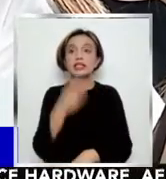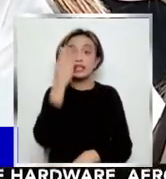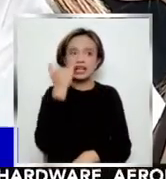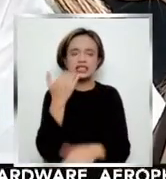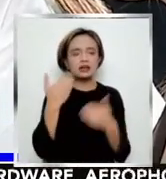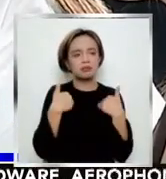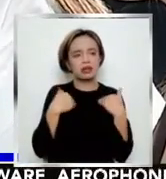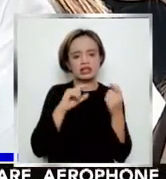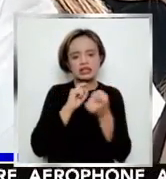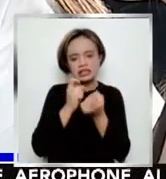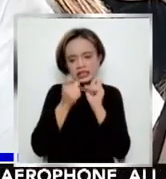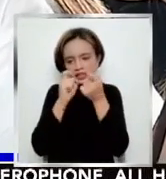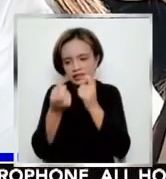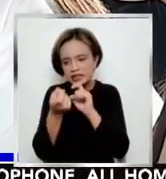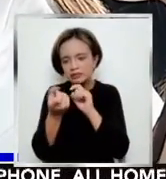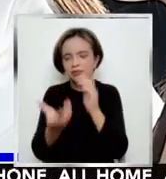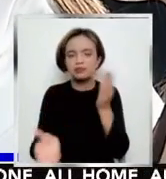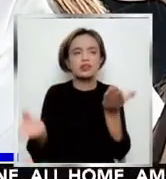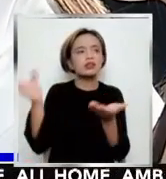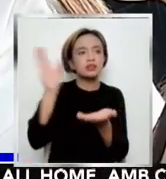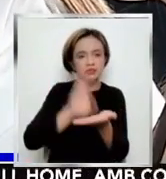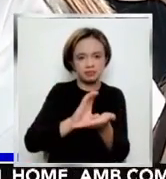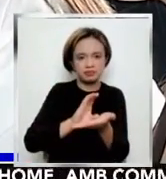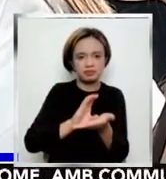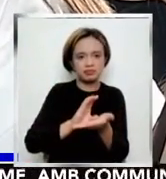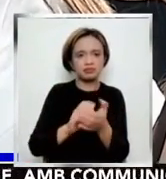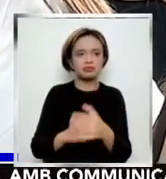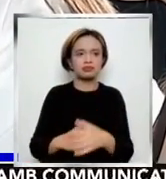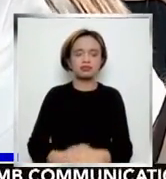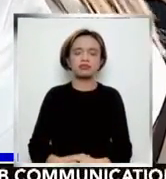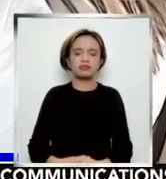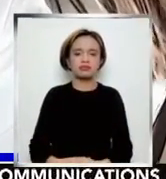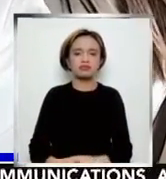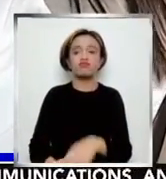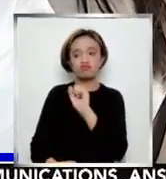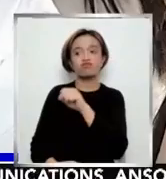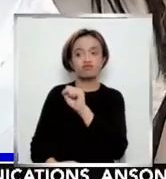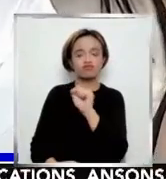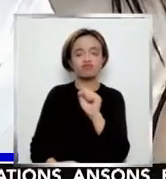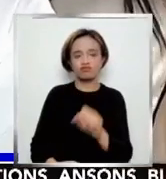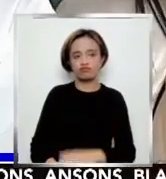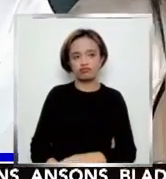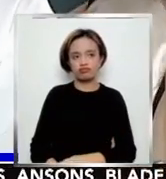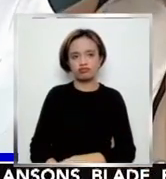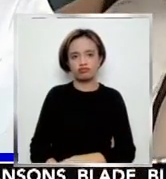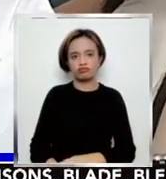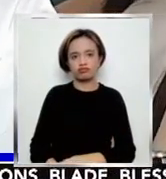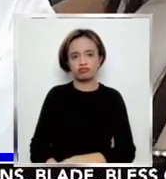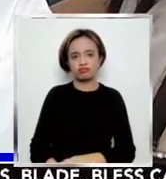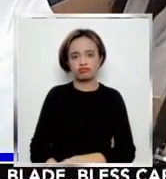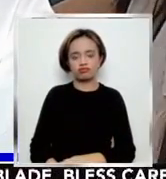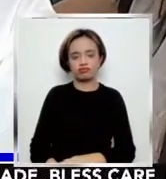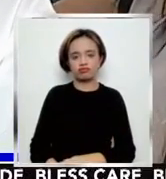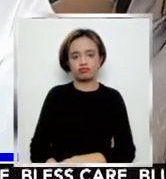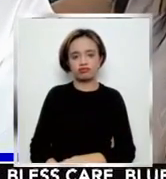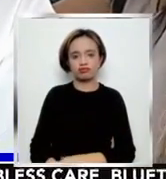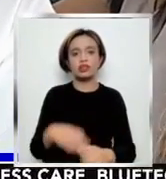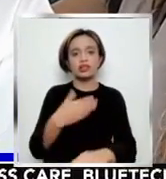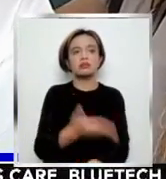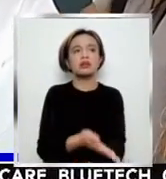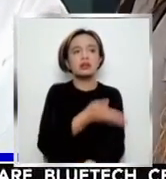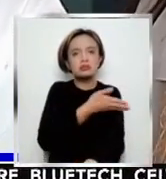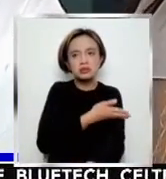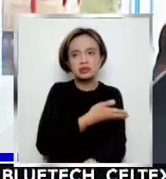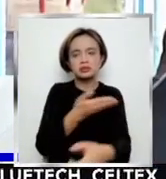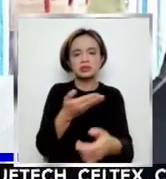na nagbago. Kailangan mo ibenta siya. Upgrade din yung ano, yung benta mo. Kasi